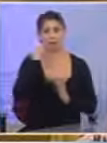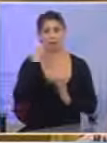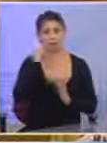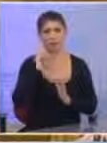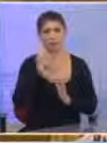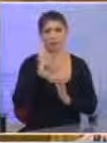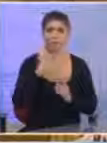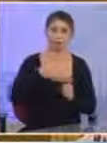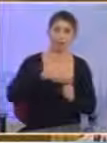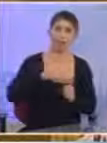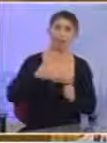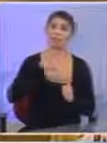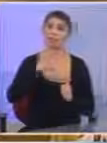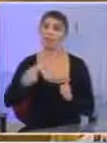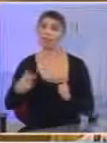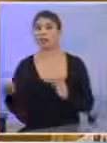συνεπάγεται αυτομάτως και το άλλο.